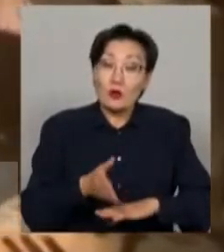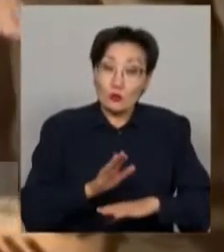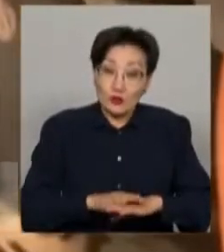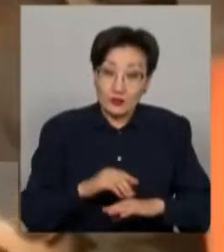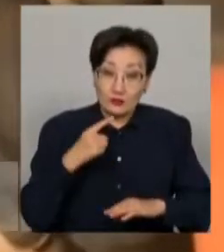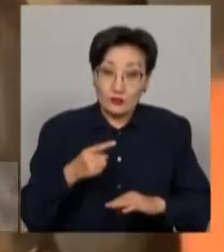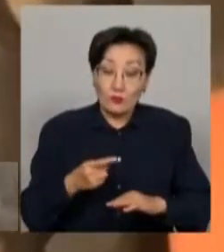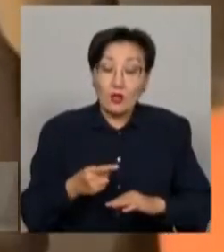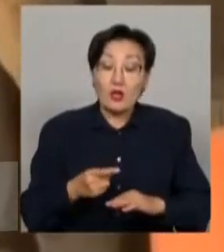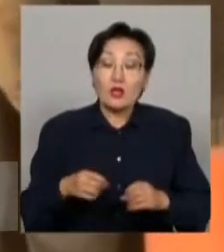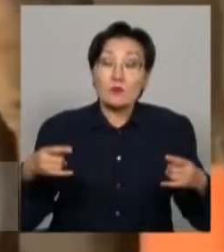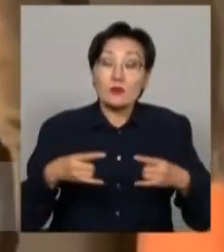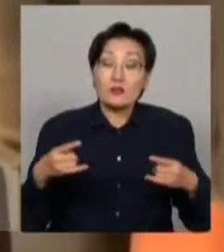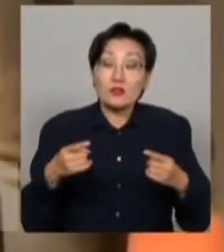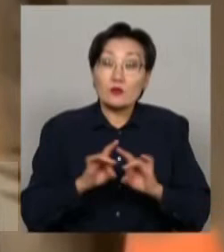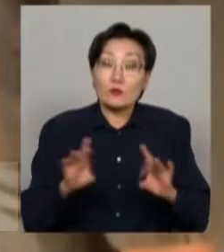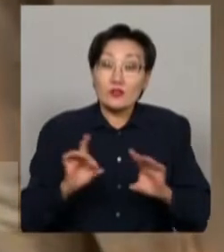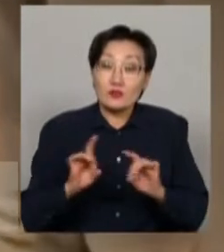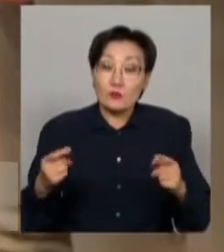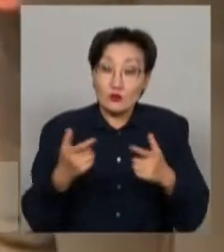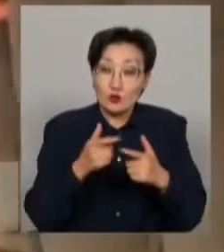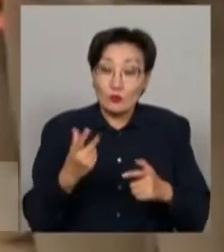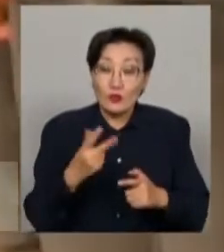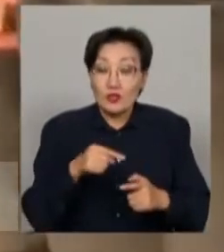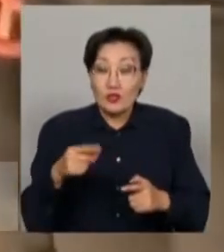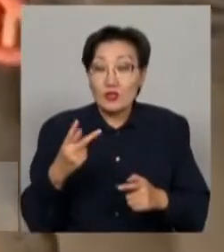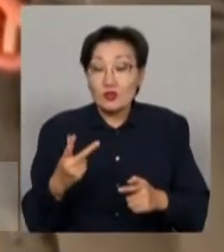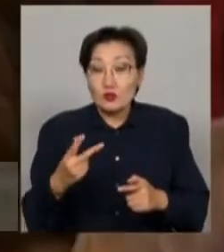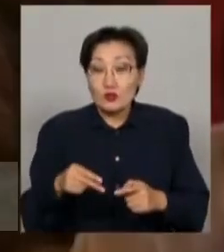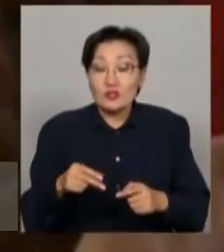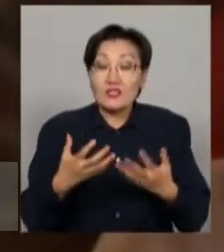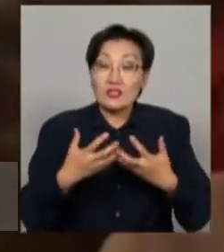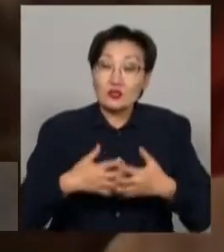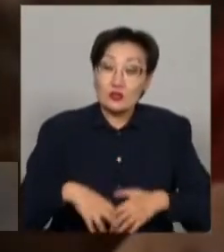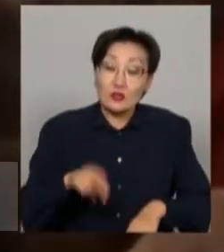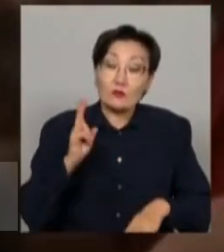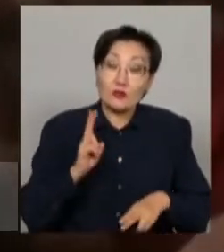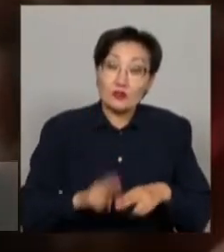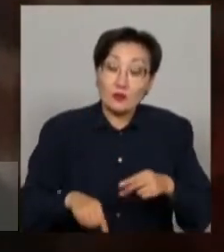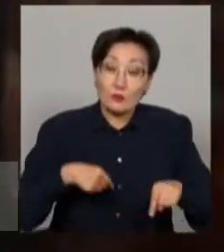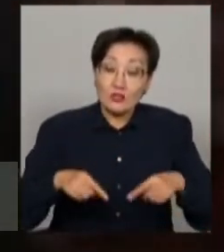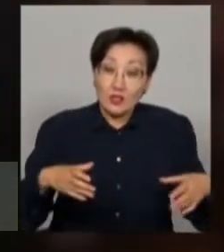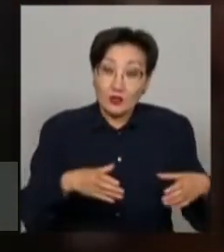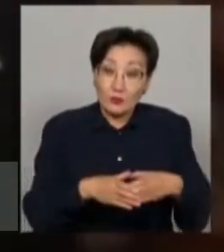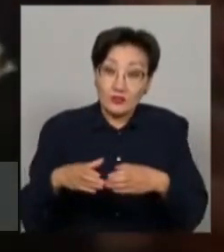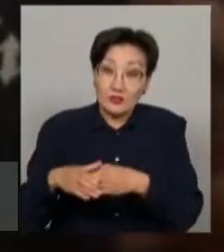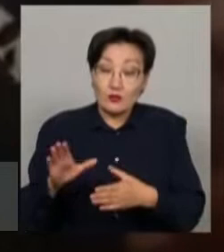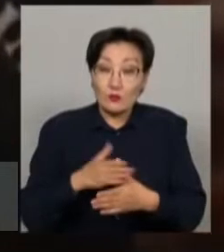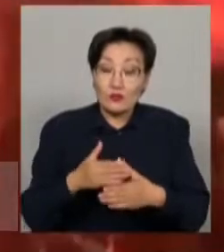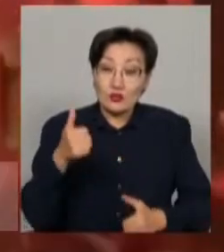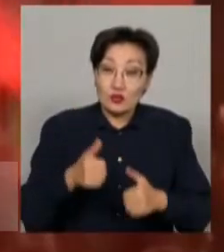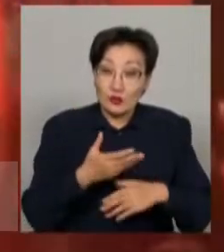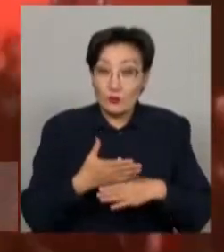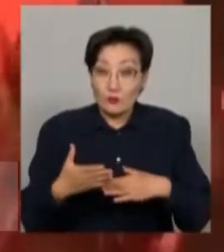екен. Жергілікті телеарна таратқан ақпарға сай, 2-3 есебімен аяқталған Арема мен Персебая футбол клубтары арасындағы матчтан